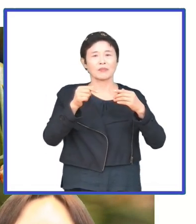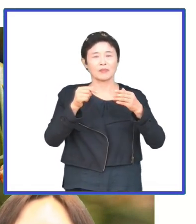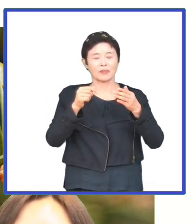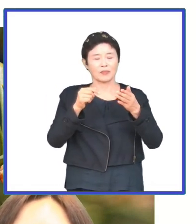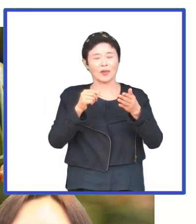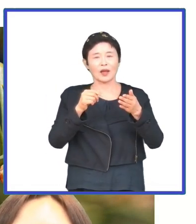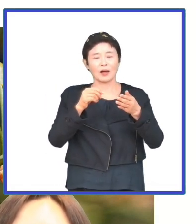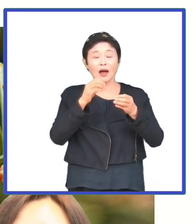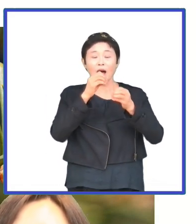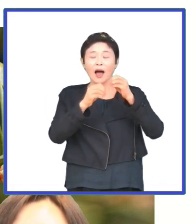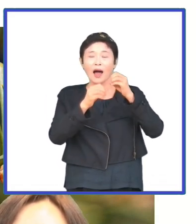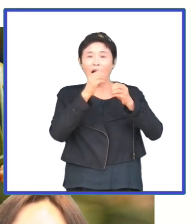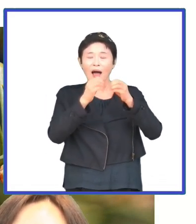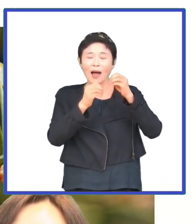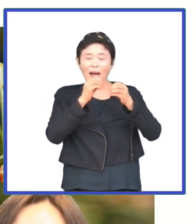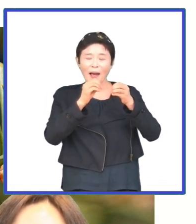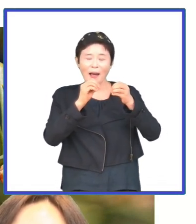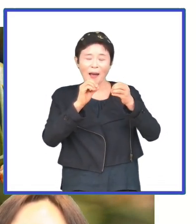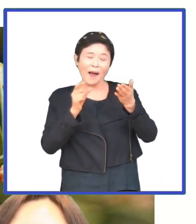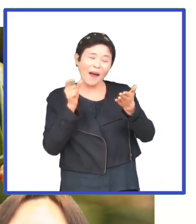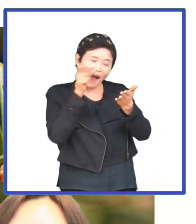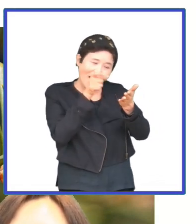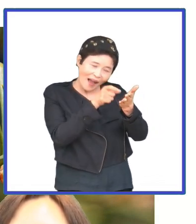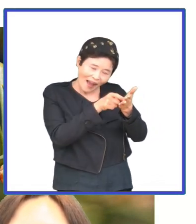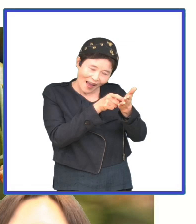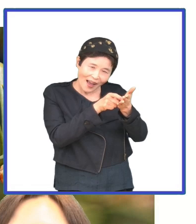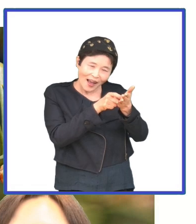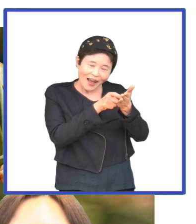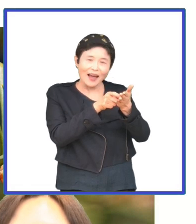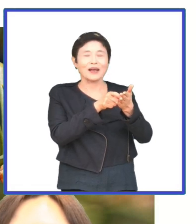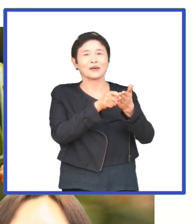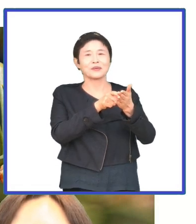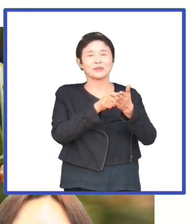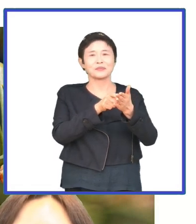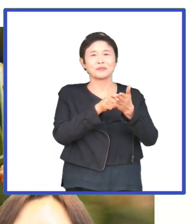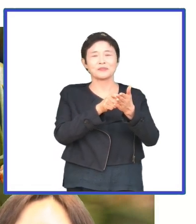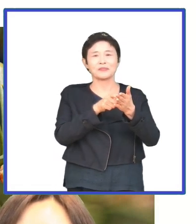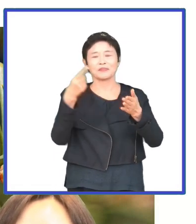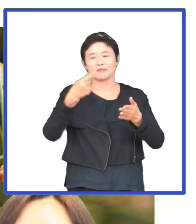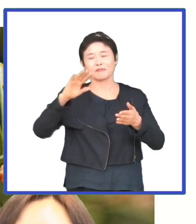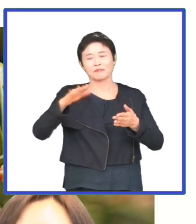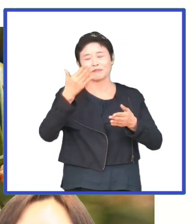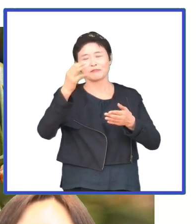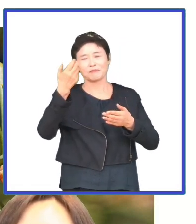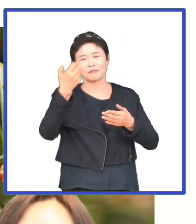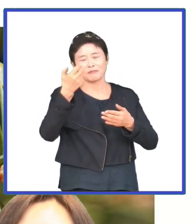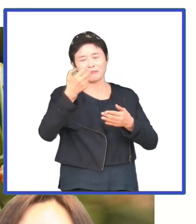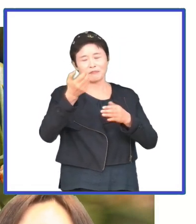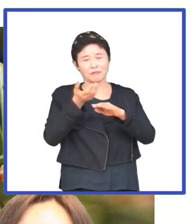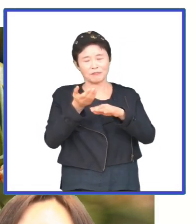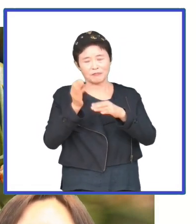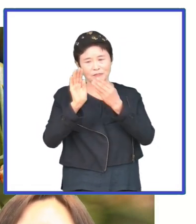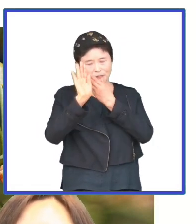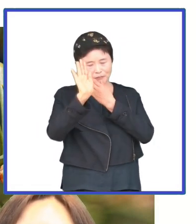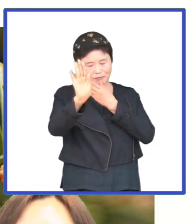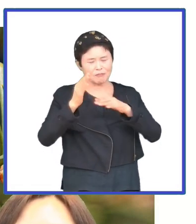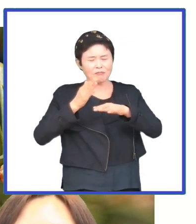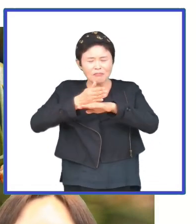김종직의 시에 등장하는 식물이에요. 1980년대 이후로 아주 느리게 자란다는